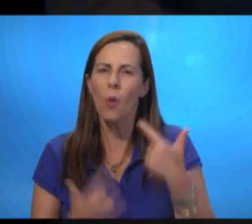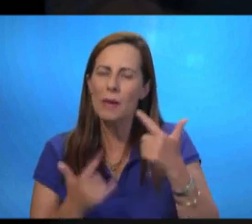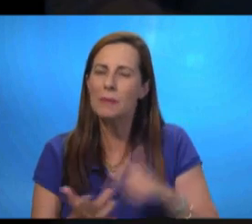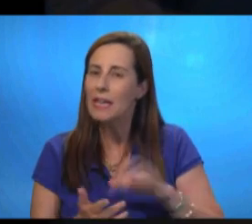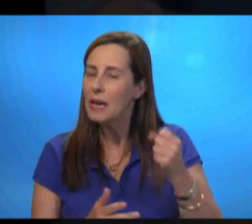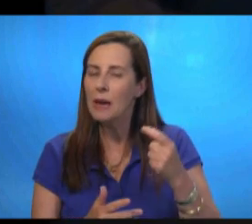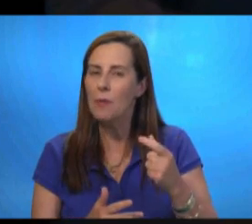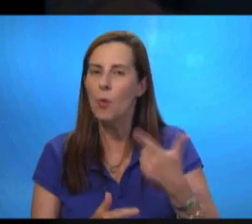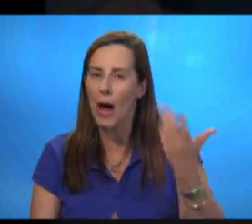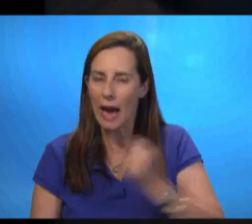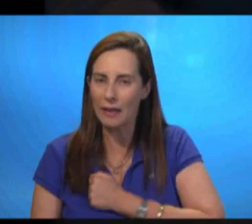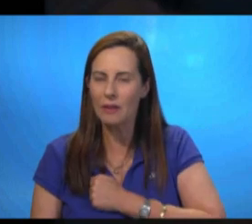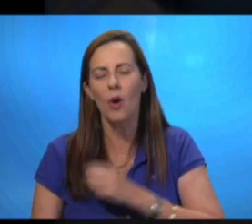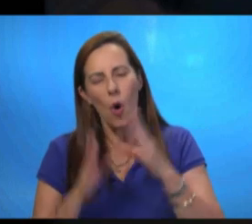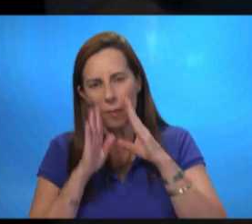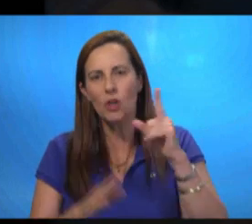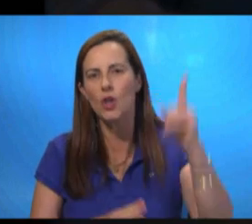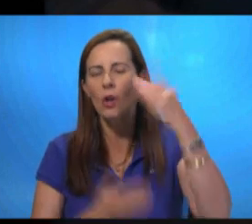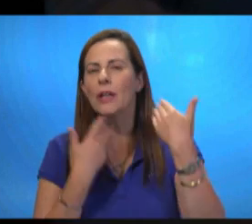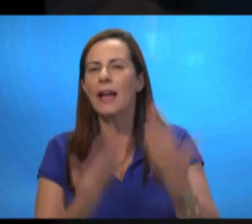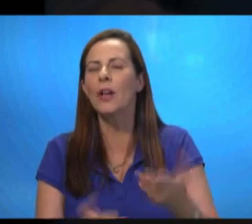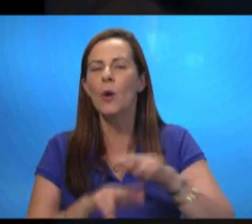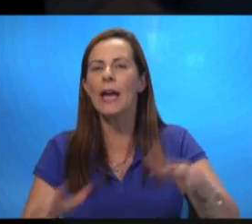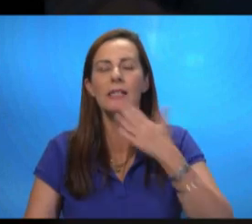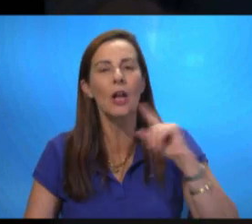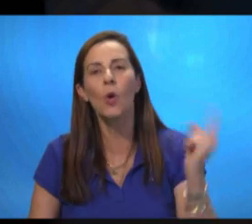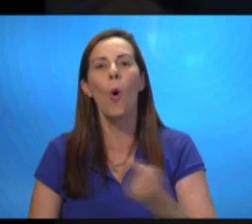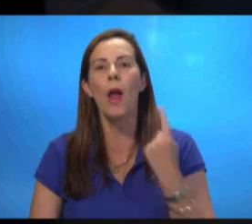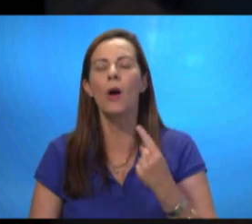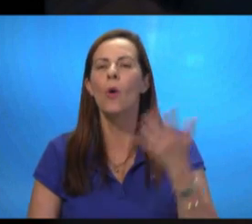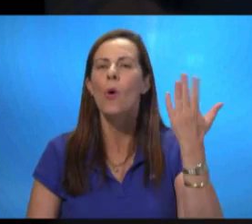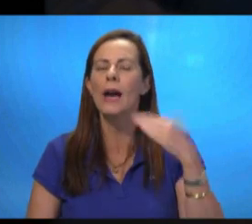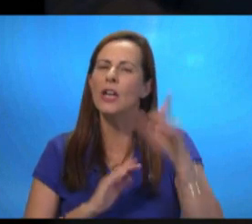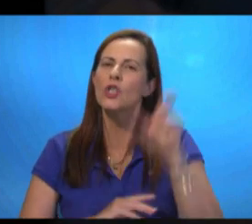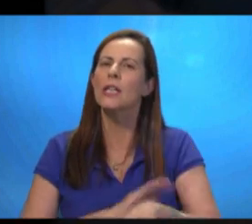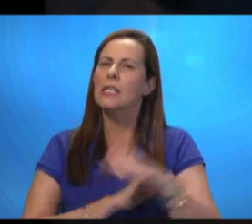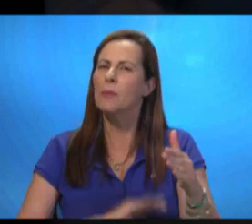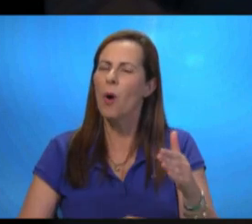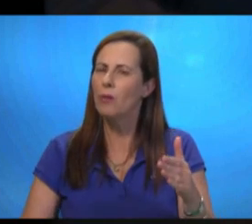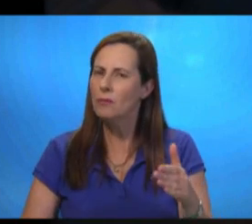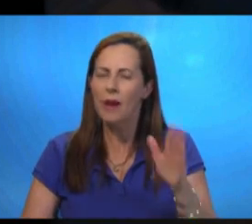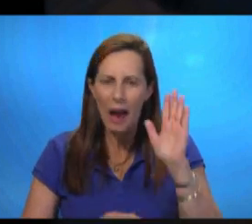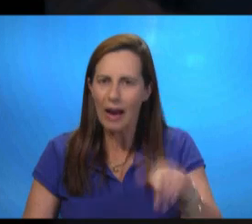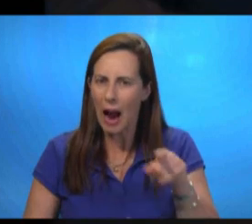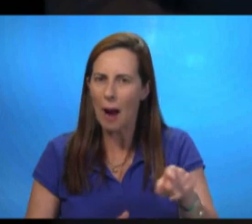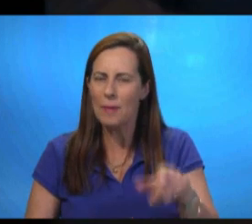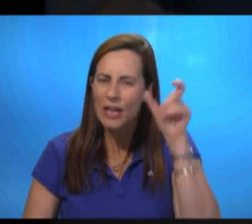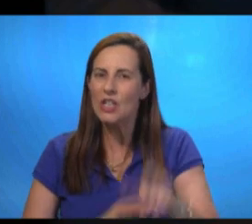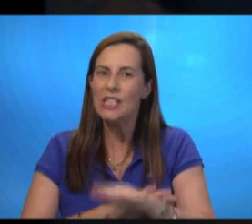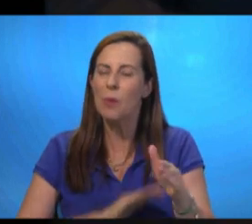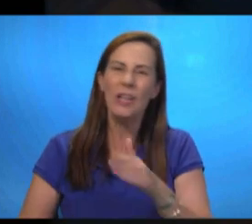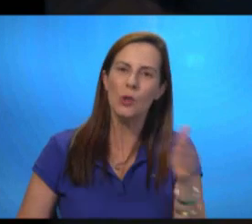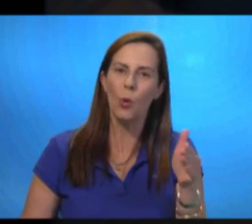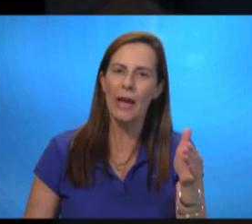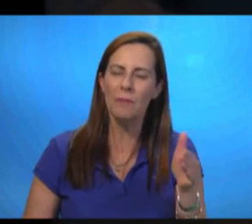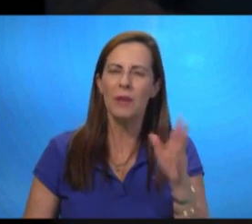דתי, הוא מאמין שאלוהים נתן לנו את ארץ ישראל כולה, הוא היה איש שמאל. לא פחות מזה, כנראה שאיש שמאל קיצוני. יש